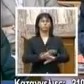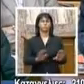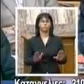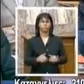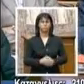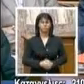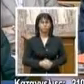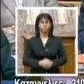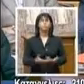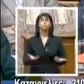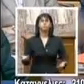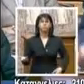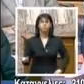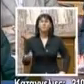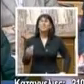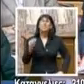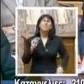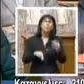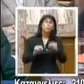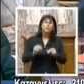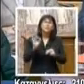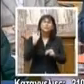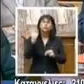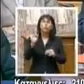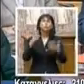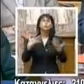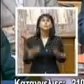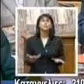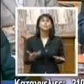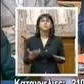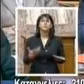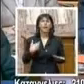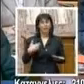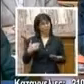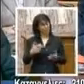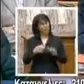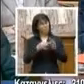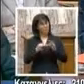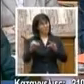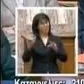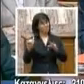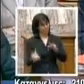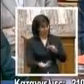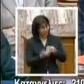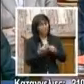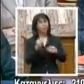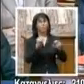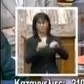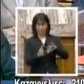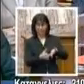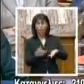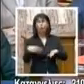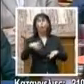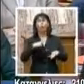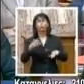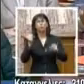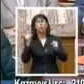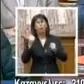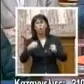ετιμιγορία. Δημοψήφισμα για ποιο πράγμα, αφότου περάσετε αυτά τα μέτρα για τα οποία ο κόσμος εξεγείρεται? Δημοψήφισμα